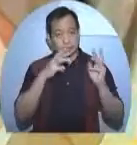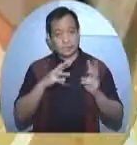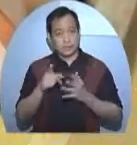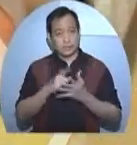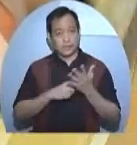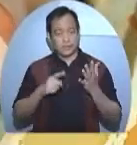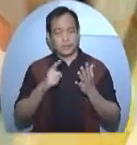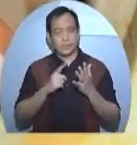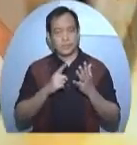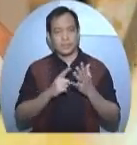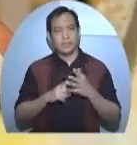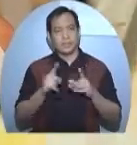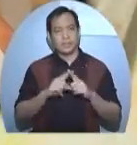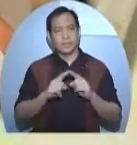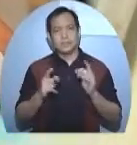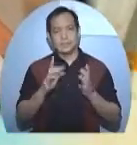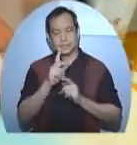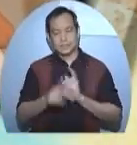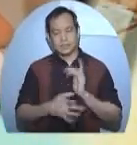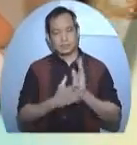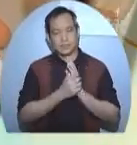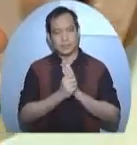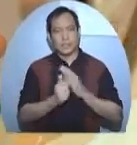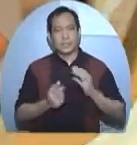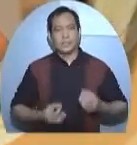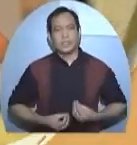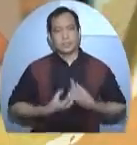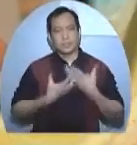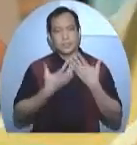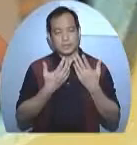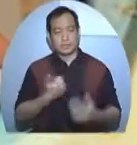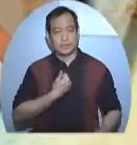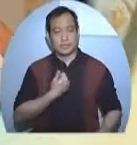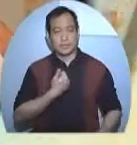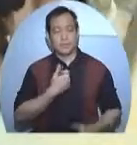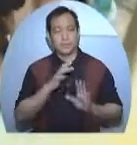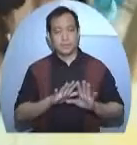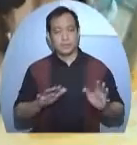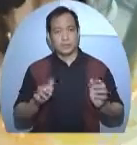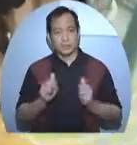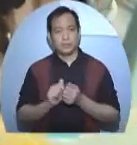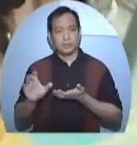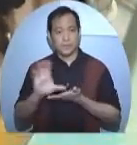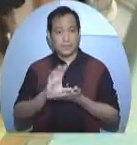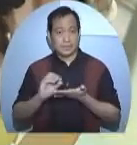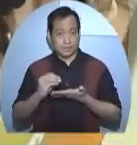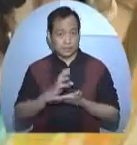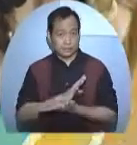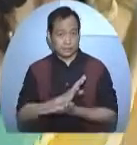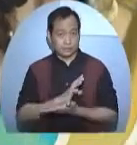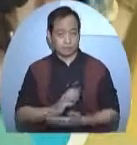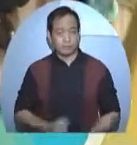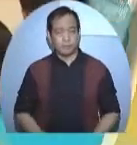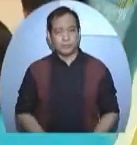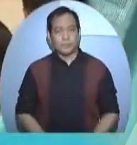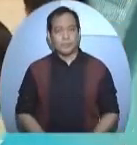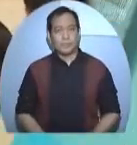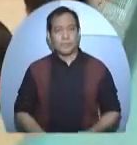namaras ang kakaibang talento at pagpapahayag sa sarili ng ating mga Batang K o mga batang may